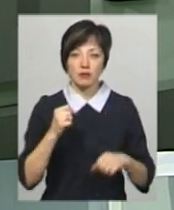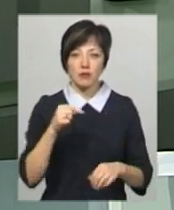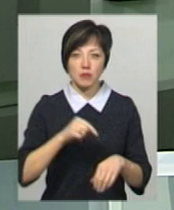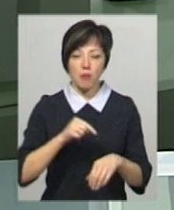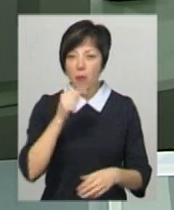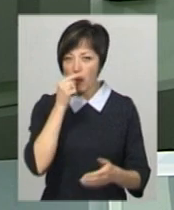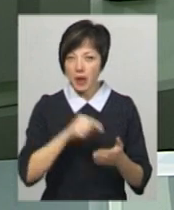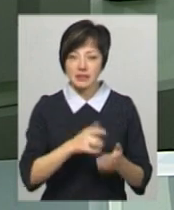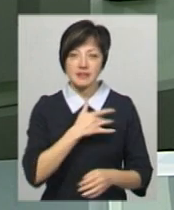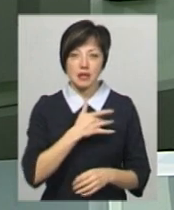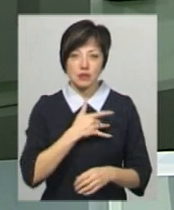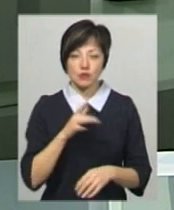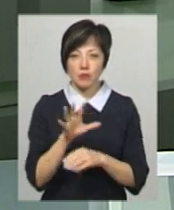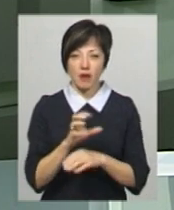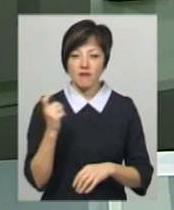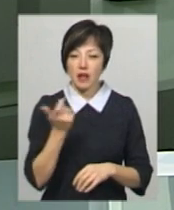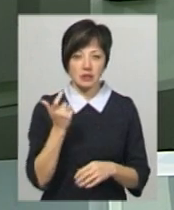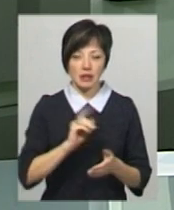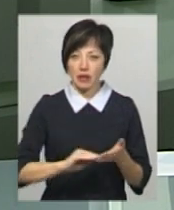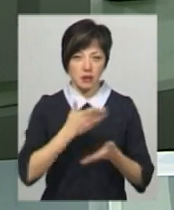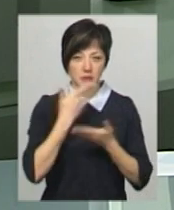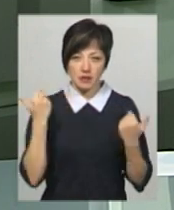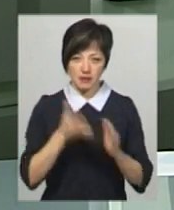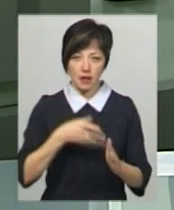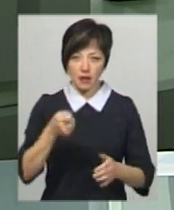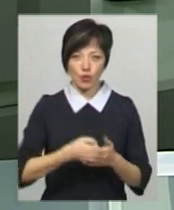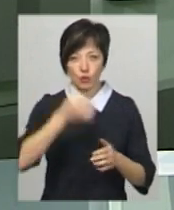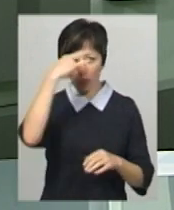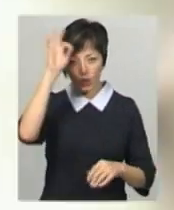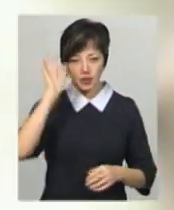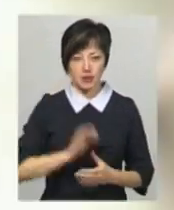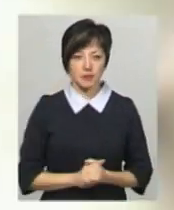собаки. Власник собаки не написав заяву до поліції.